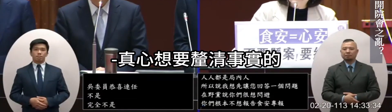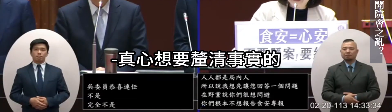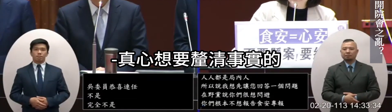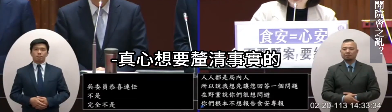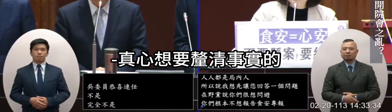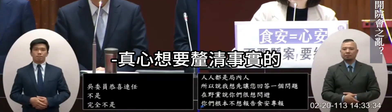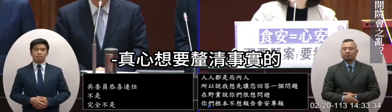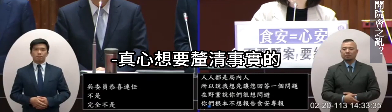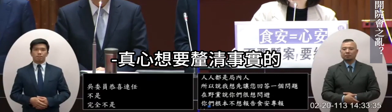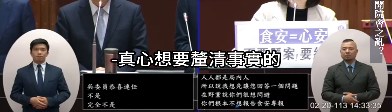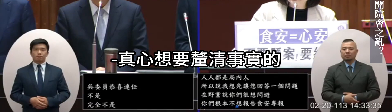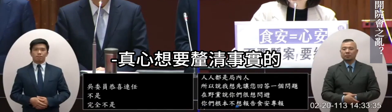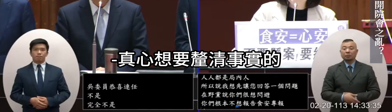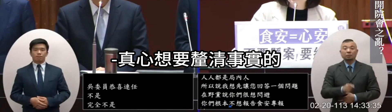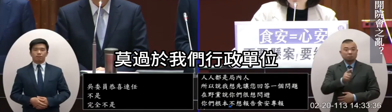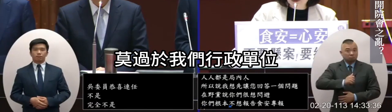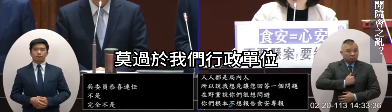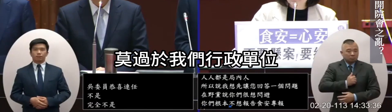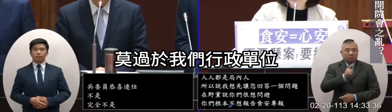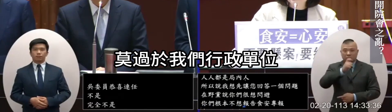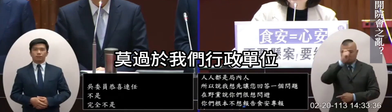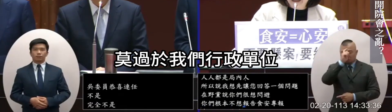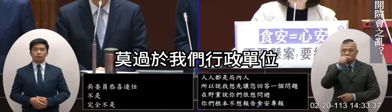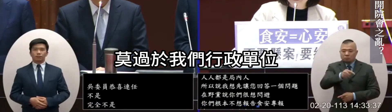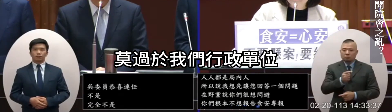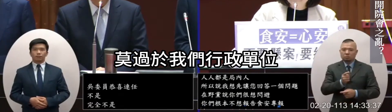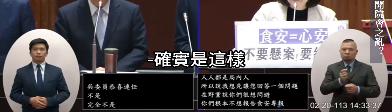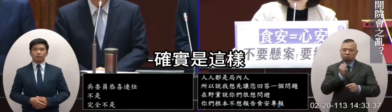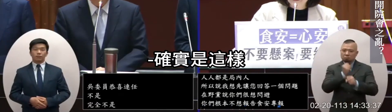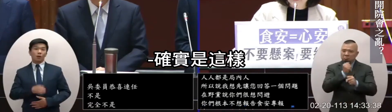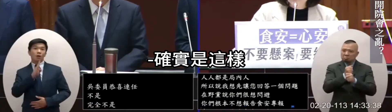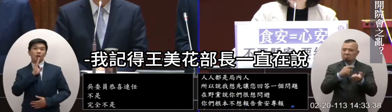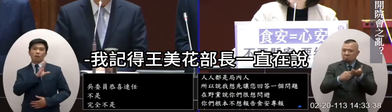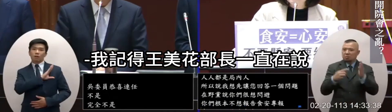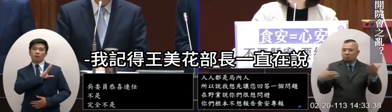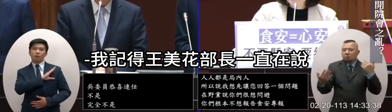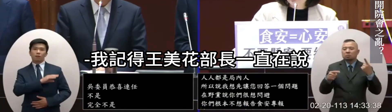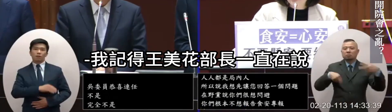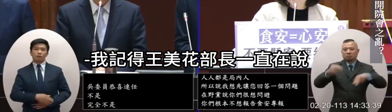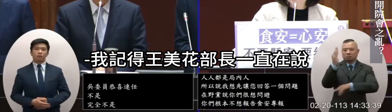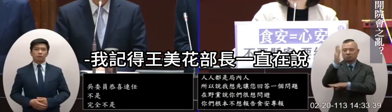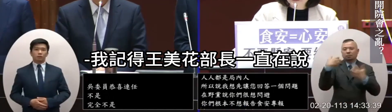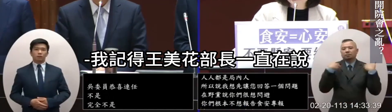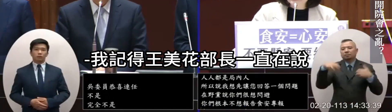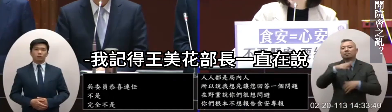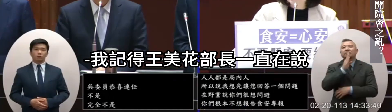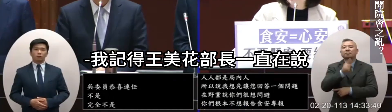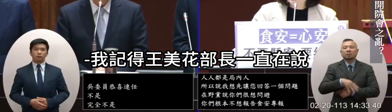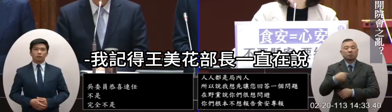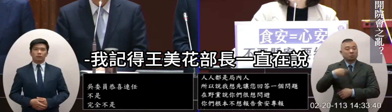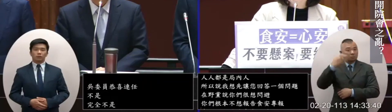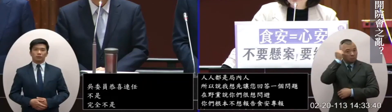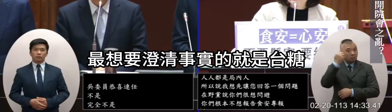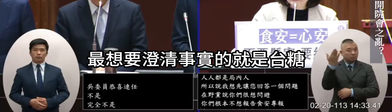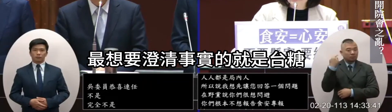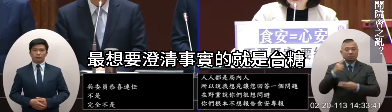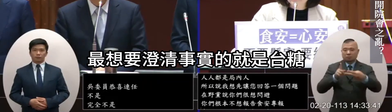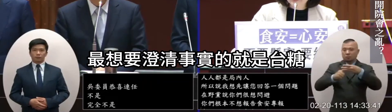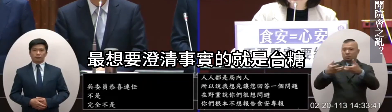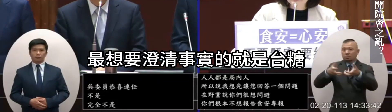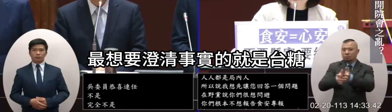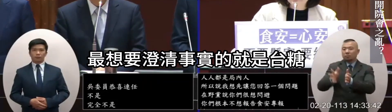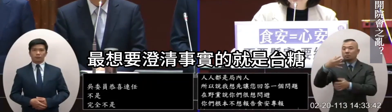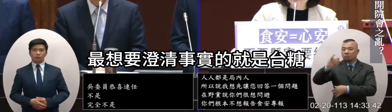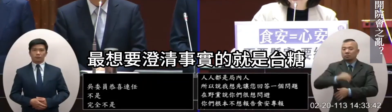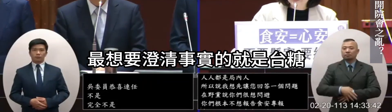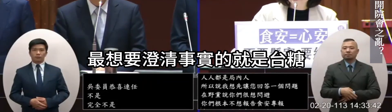真心想要厘清事实的莫过于我们行政单位， 确实是这样。 我记得王美花部长一直在说，最想